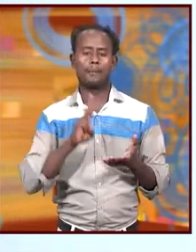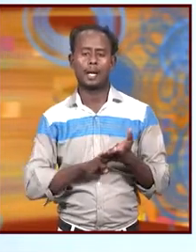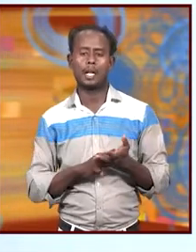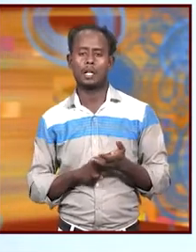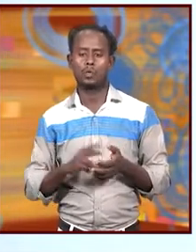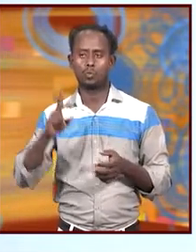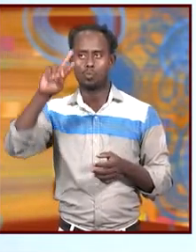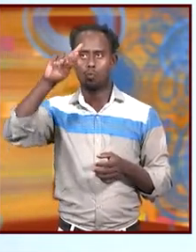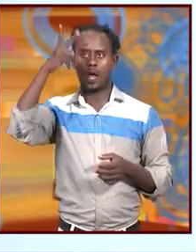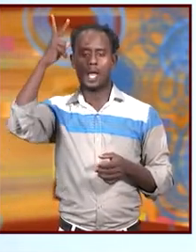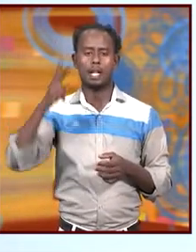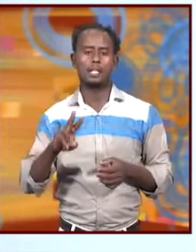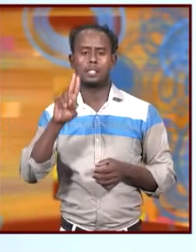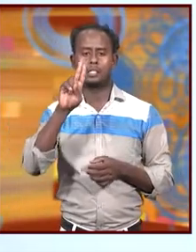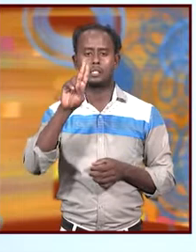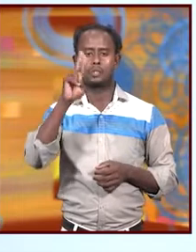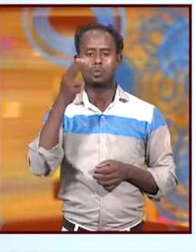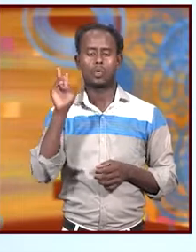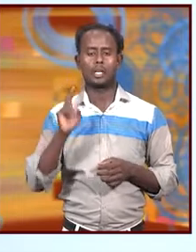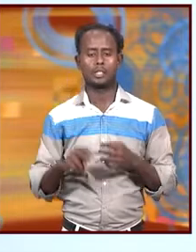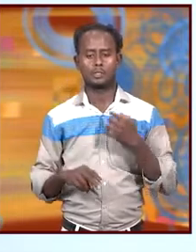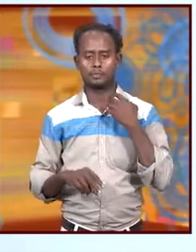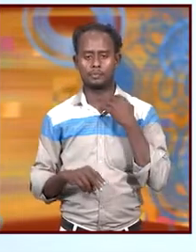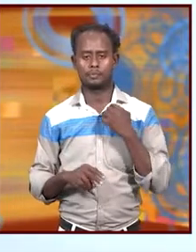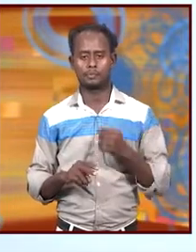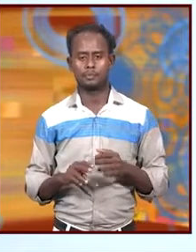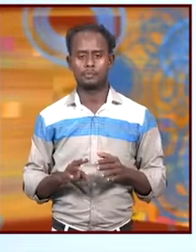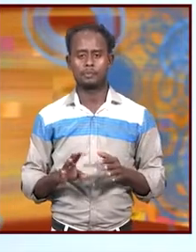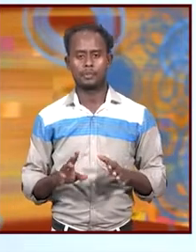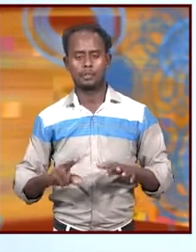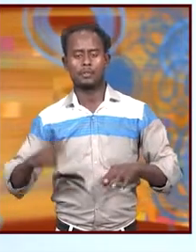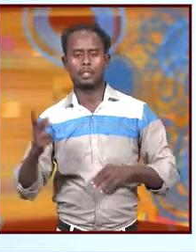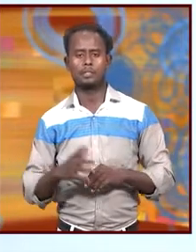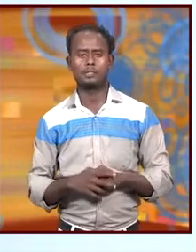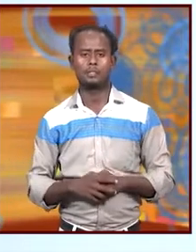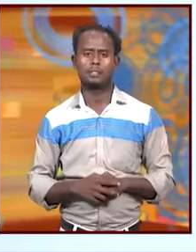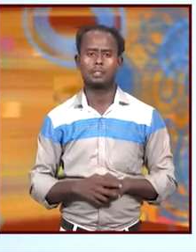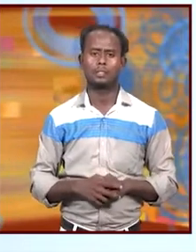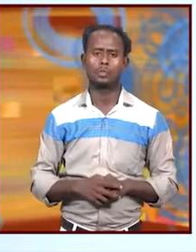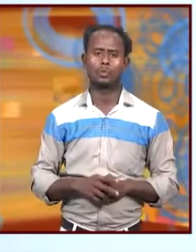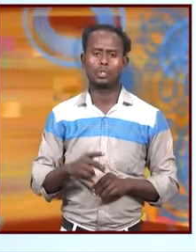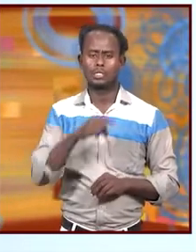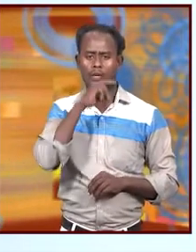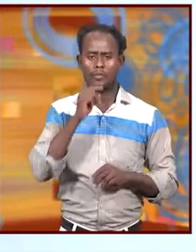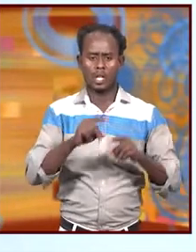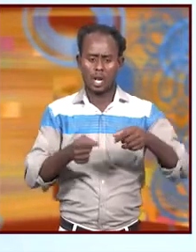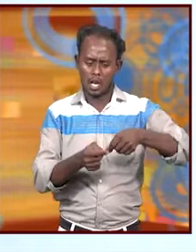சென்டிமீட்டர் ஸ்கொயர் என்றவாறு நாம் பெறலாம். அடுத்த வினா, ஒரு செவ்வகத்தின்